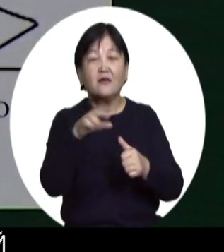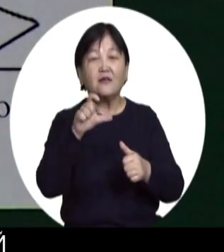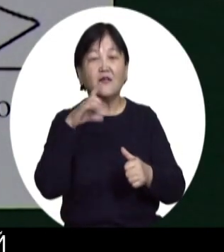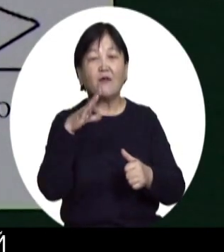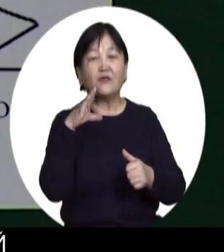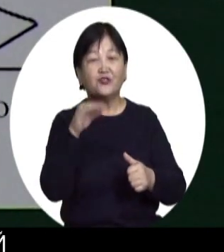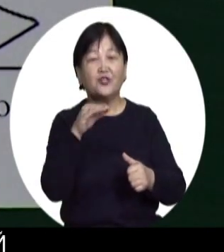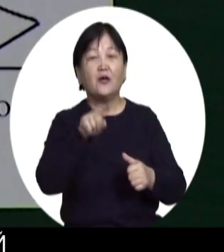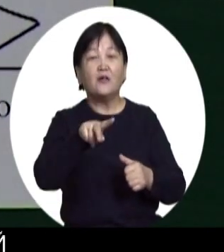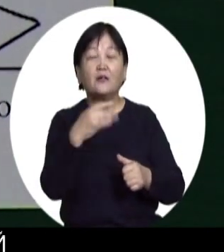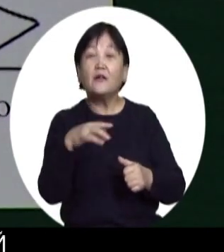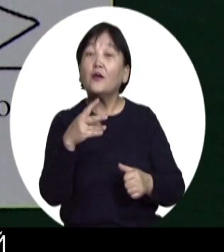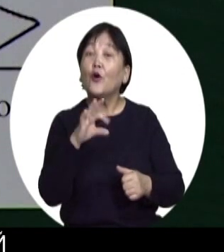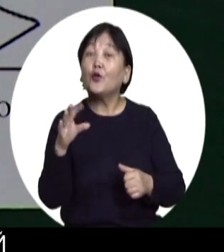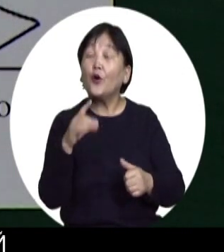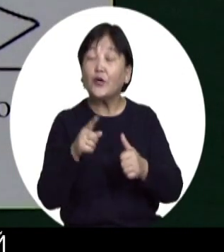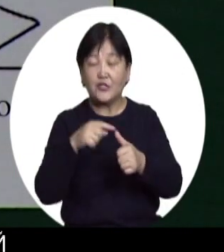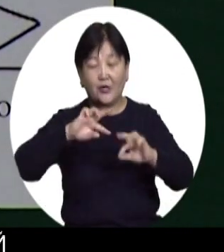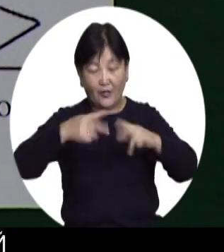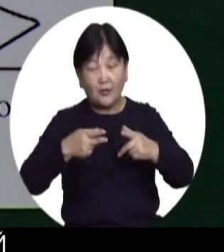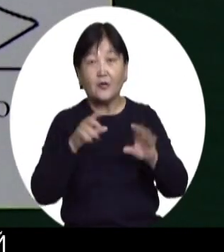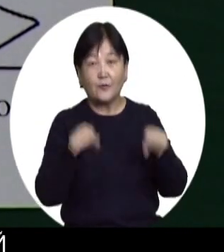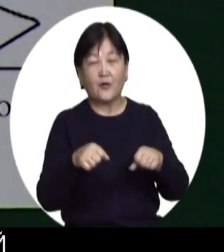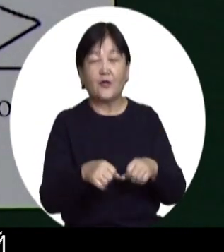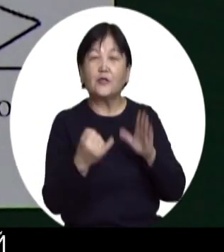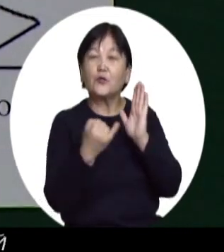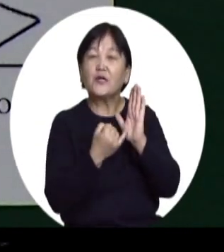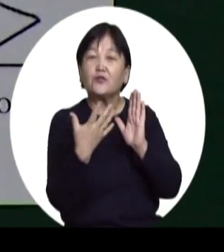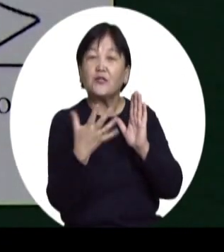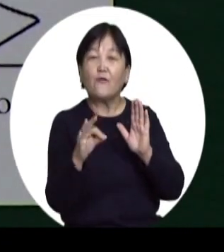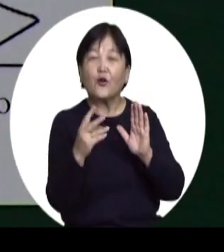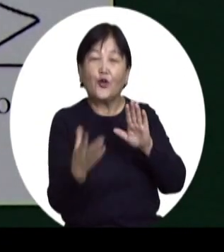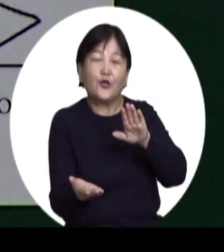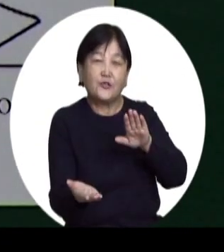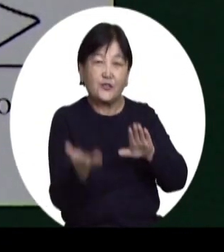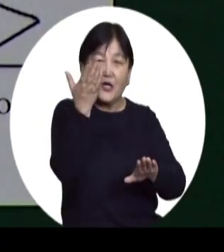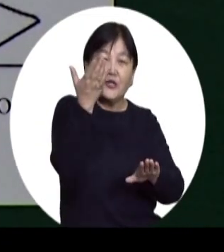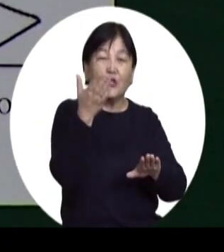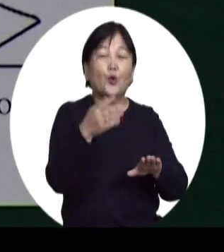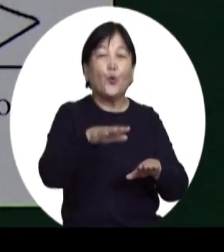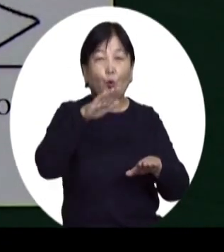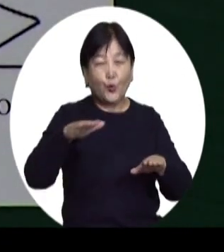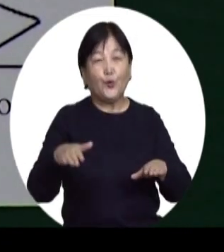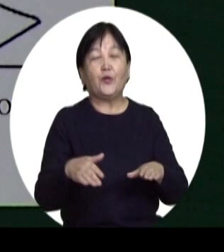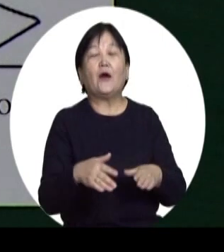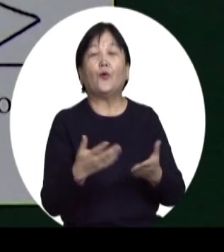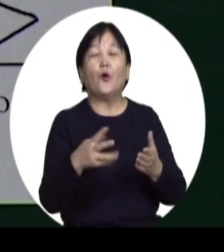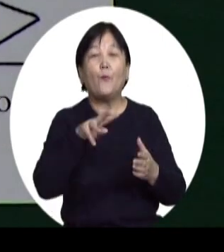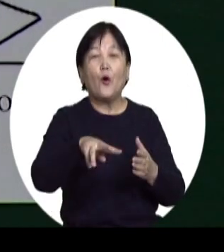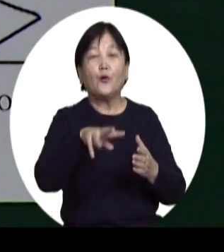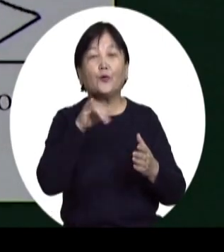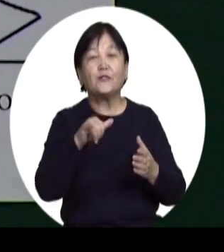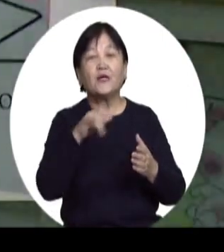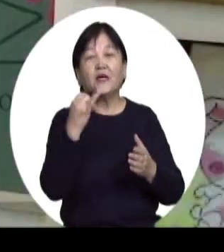650 ононоос дээш оноо авсан хүүхдүүд буюу энэ хүүхдүүд моист ис орох боломж шүү дээ. За яг